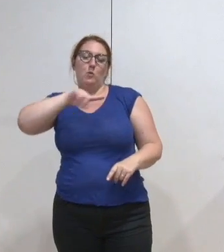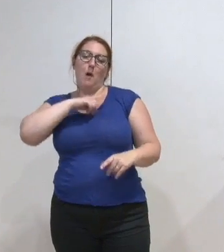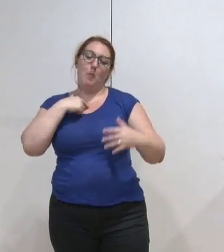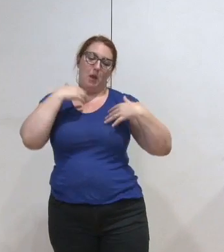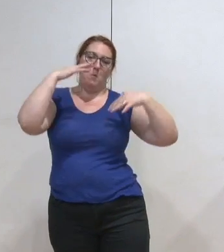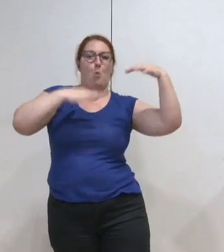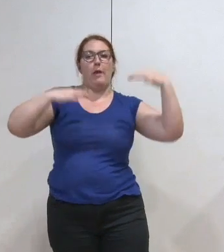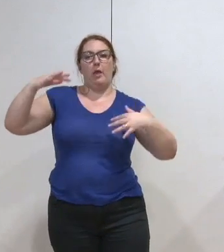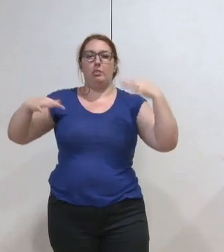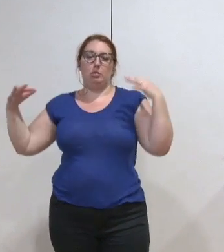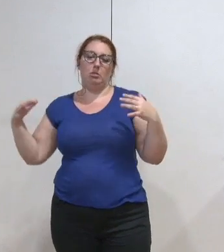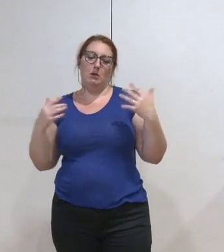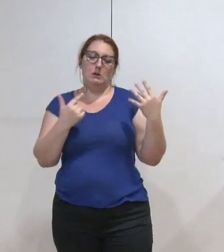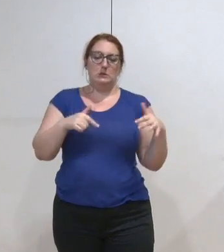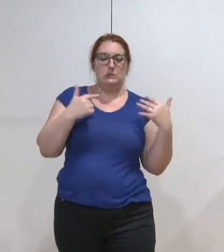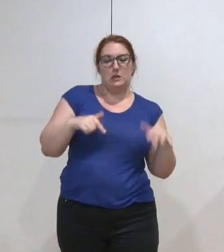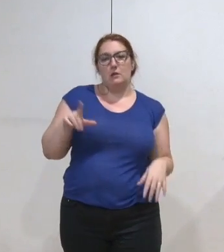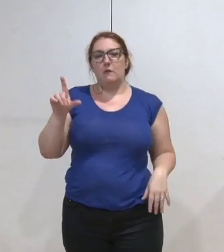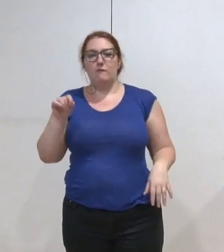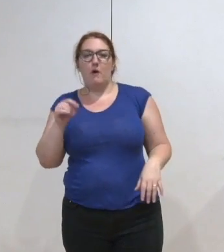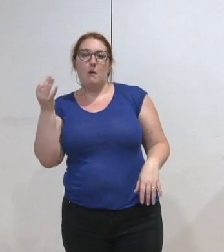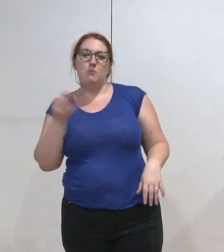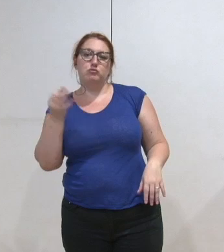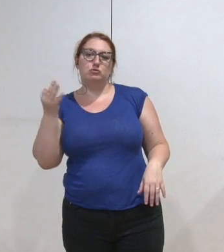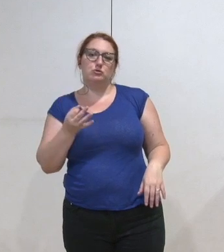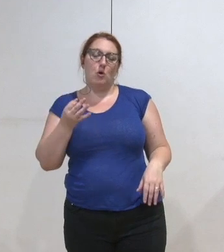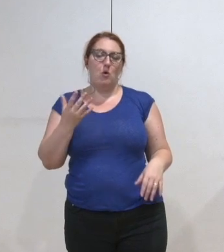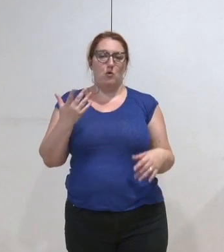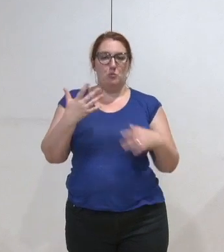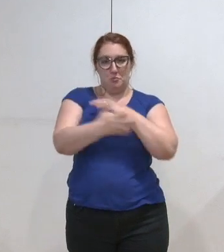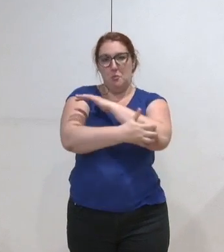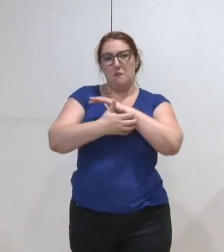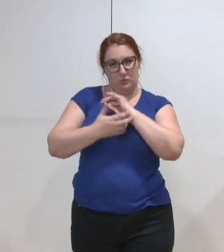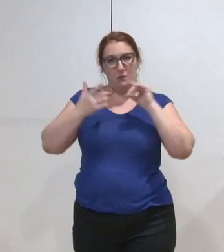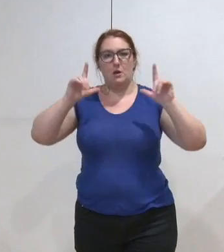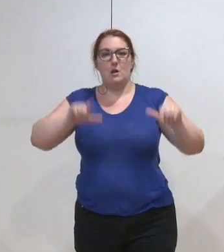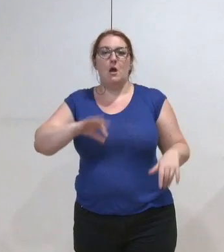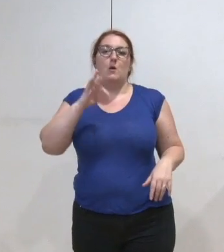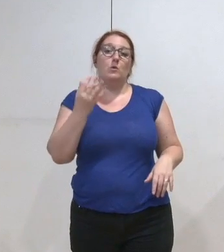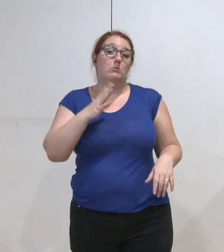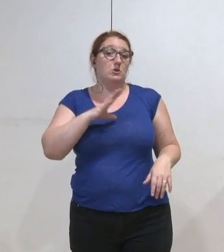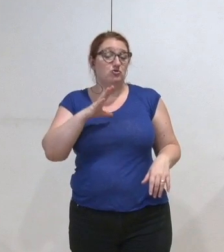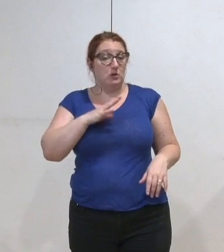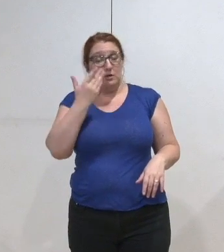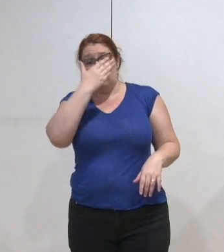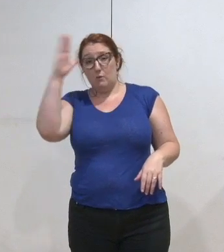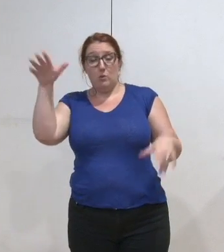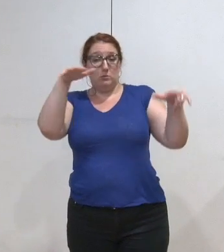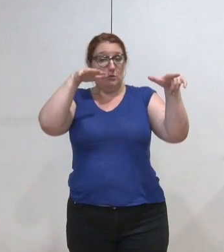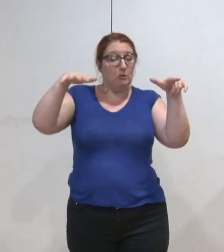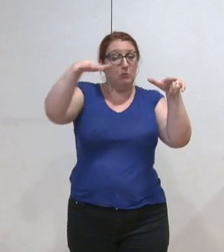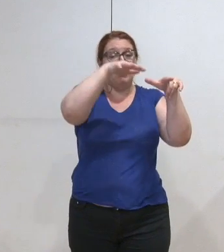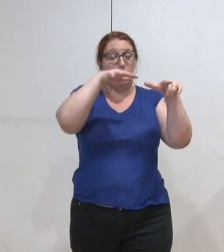des entre 17 et 20 % de de taux de pouvreté et puis il y a un certain nombre de métropoles qui ont des